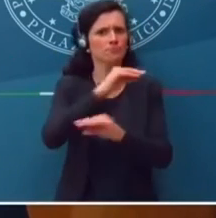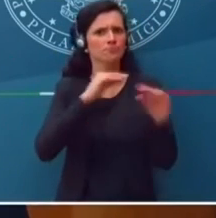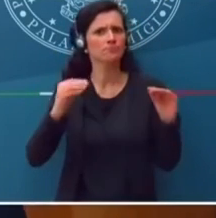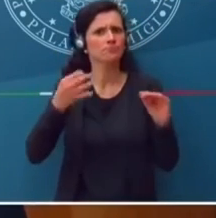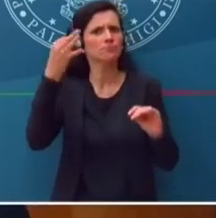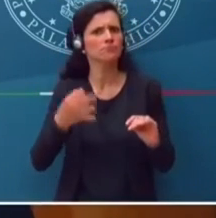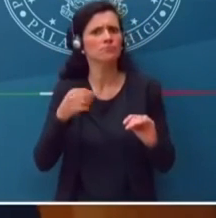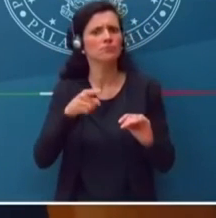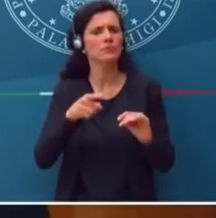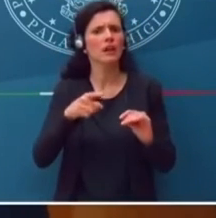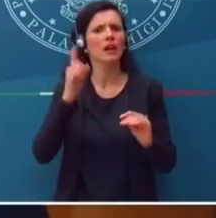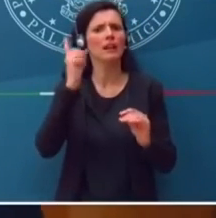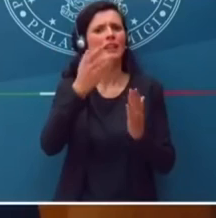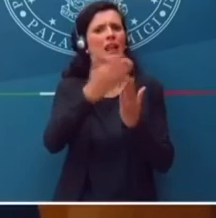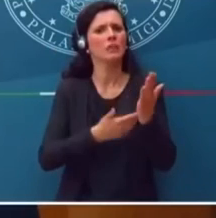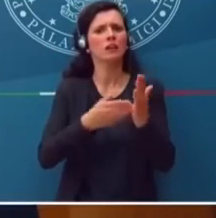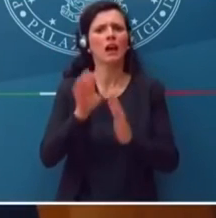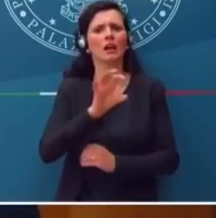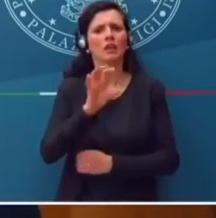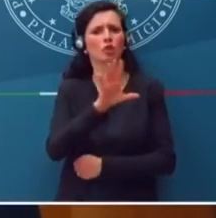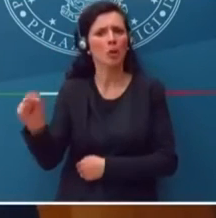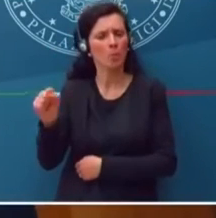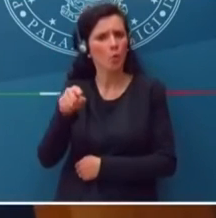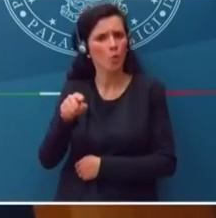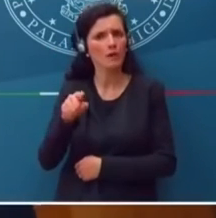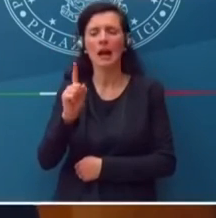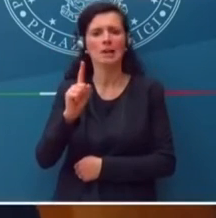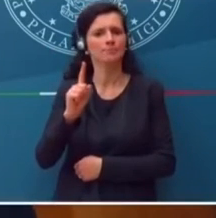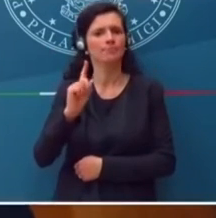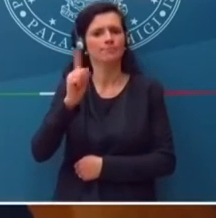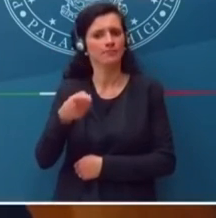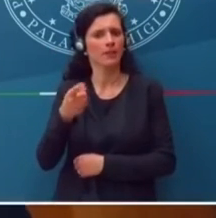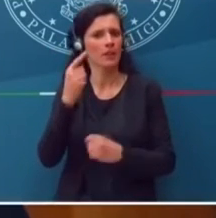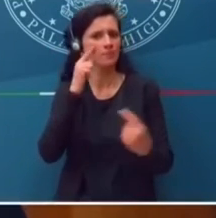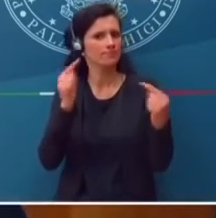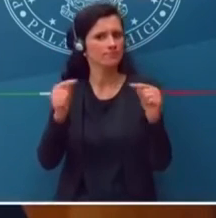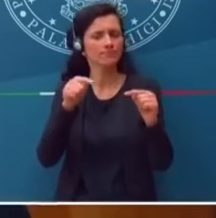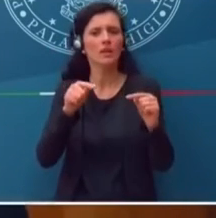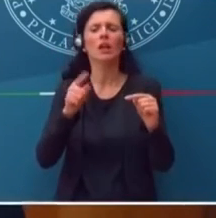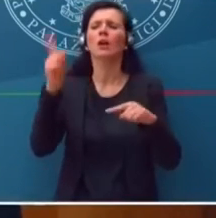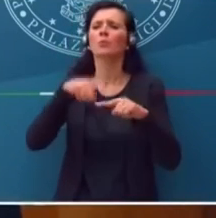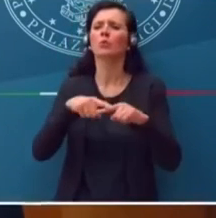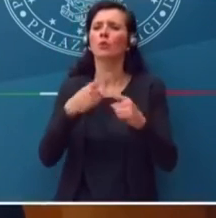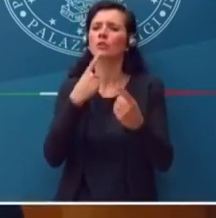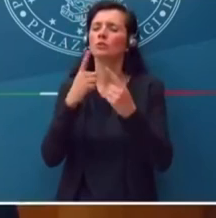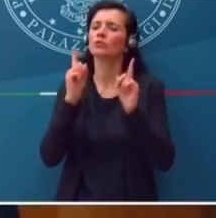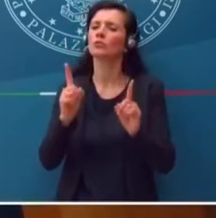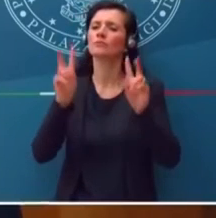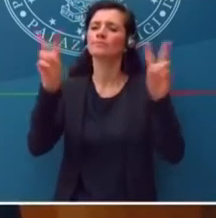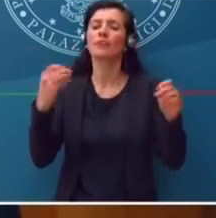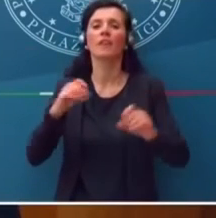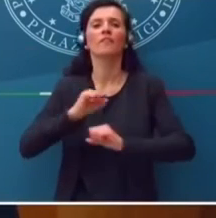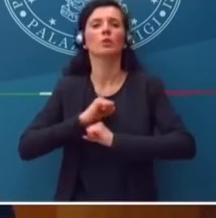della Regione Puglia, se ci sarà un'impugnativa della Regione Puglia e poi un discorso sulla fiducia. Si